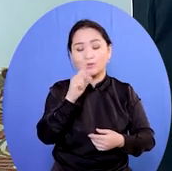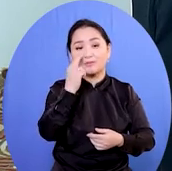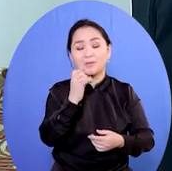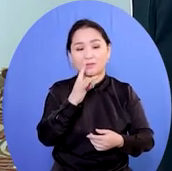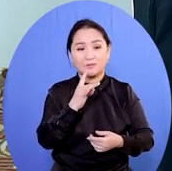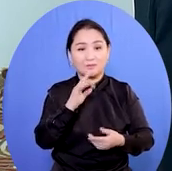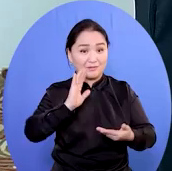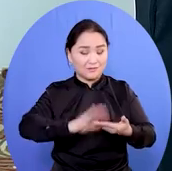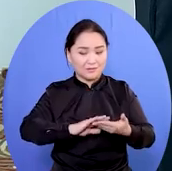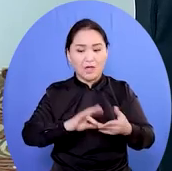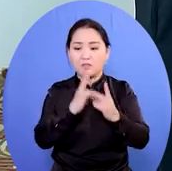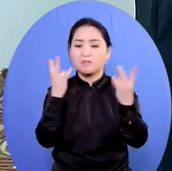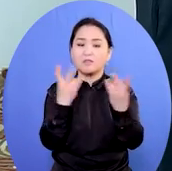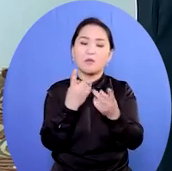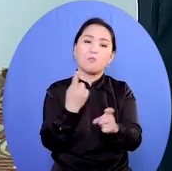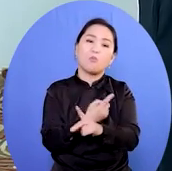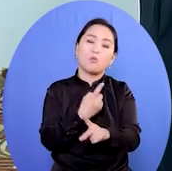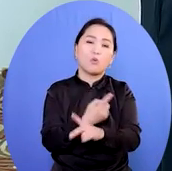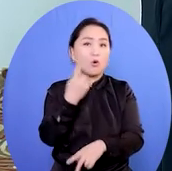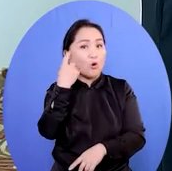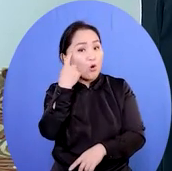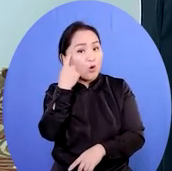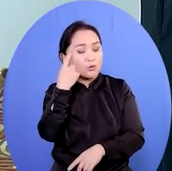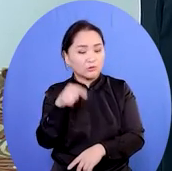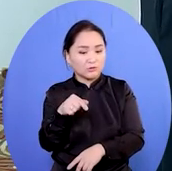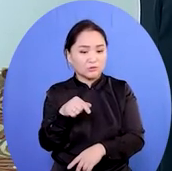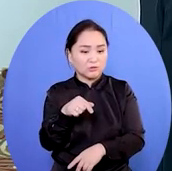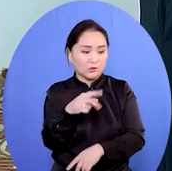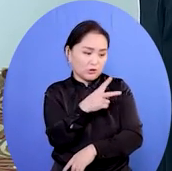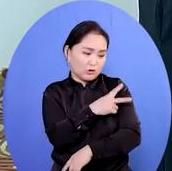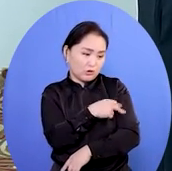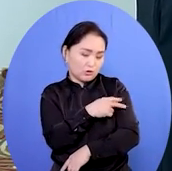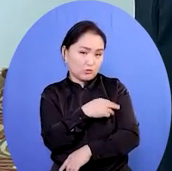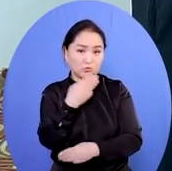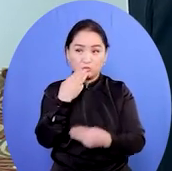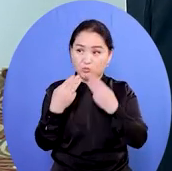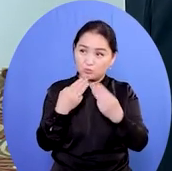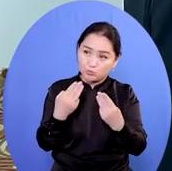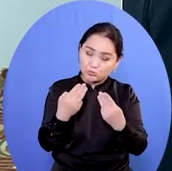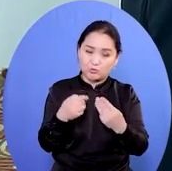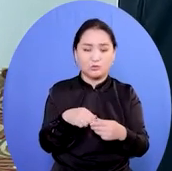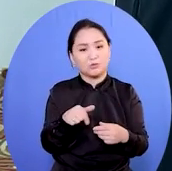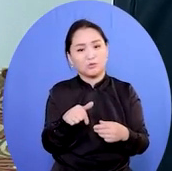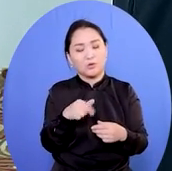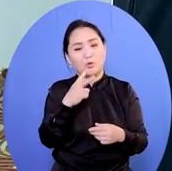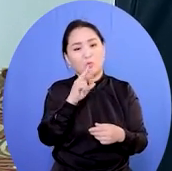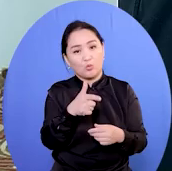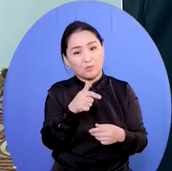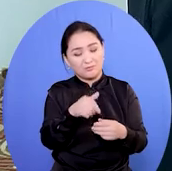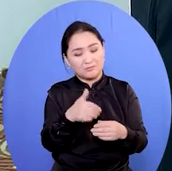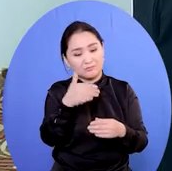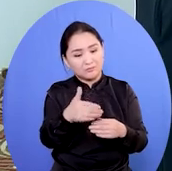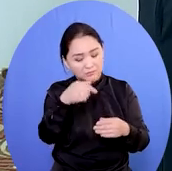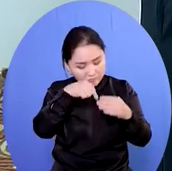зорж байгаа. Нийгэмд жаахан буруу тогтцсон байгаа тэр нэг жижигүрийн шүүмжлэлтэй тэр нэг ойлголт өгнүүдийн